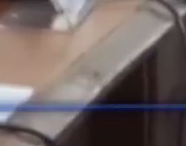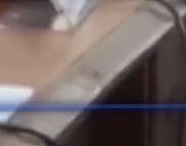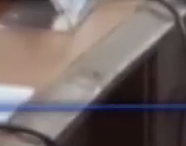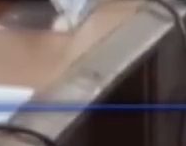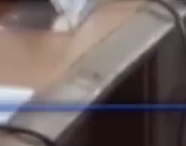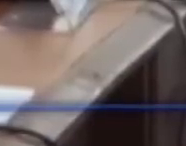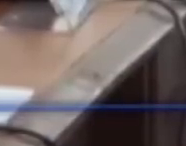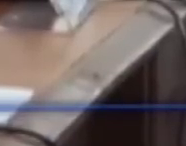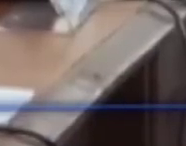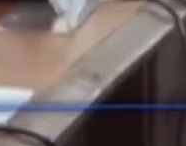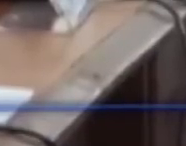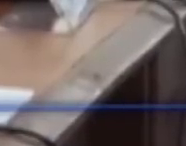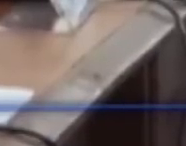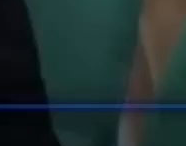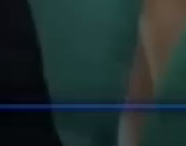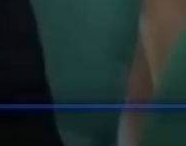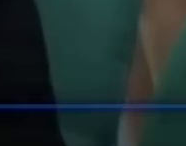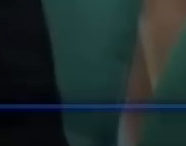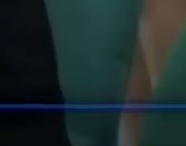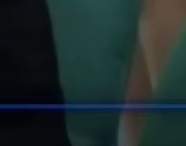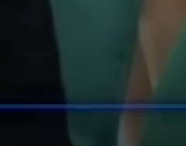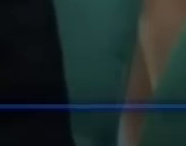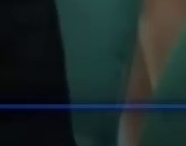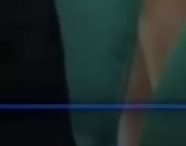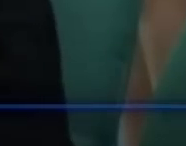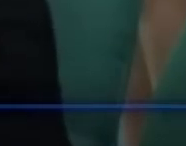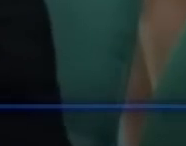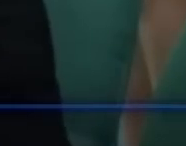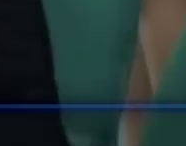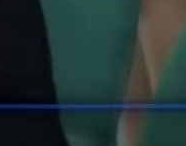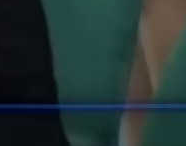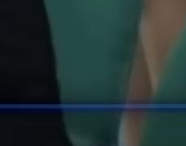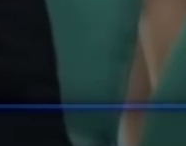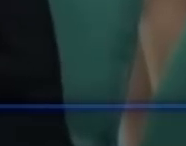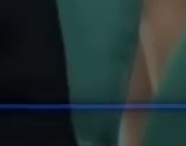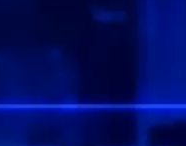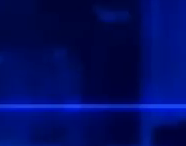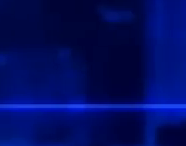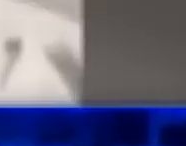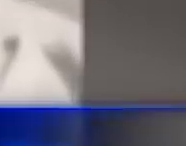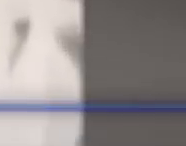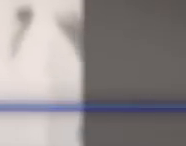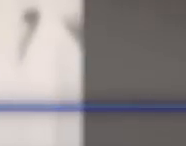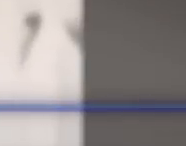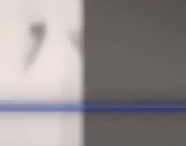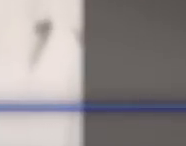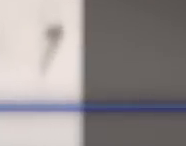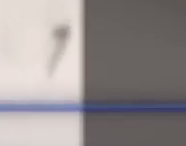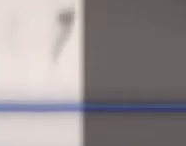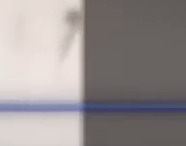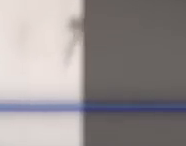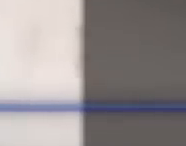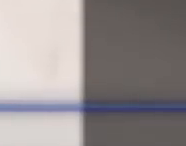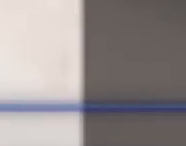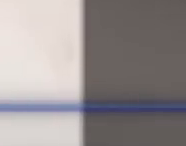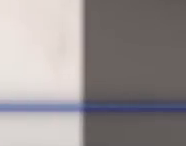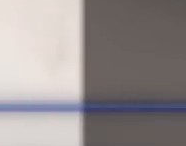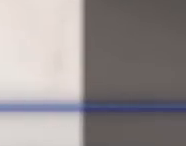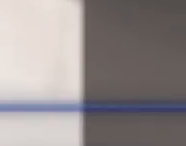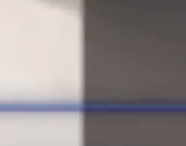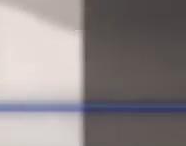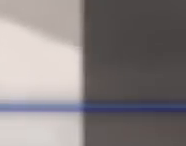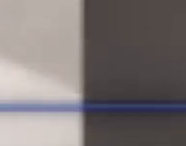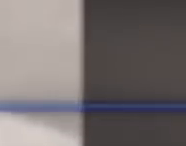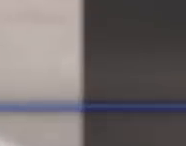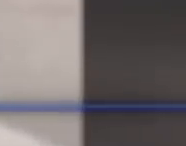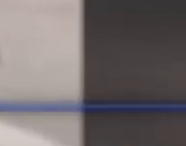Paglaganap ng online scam hub sa Pilipinas, kinababahala ng mga senador. At sunog, sumiklab sa isang hospital